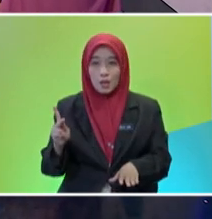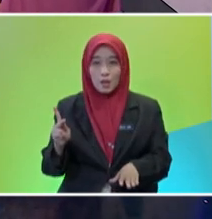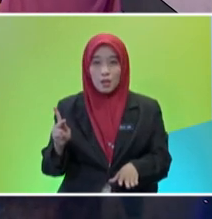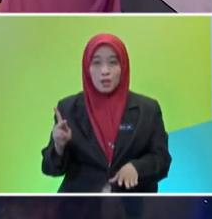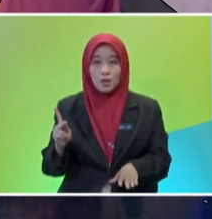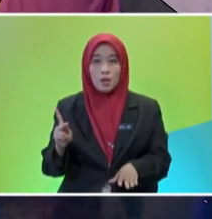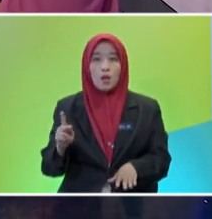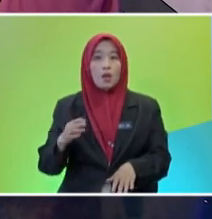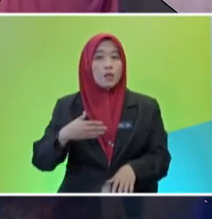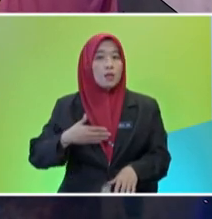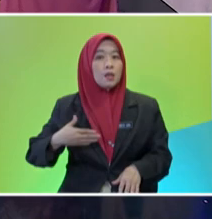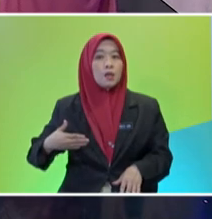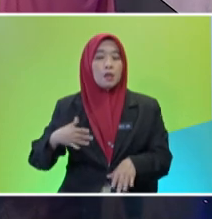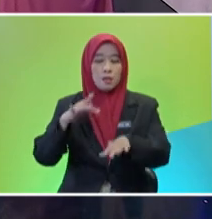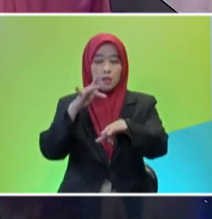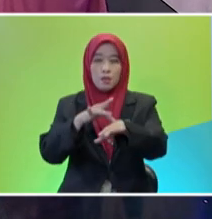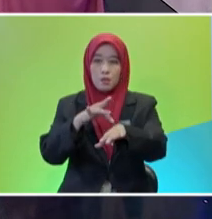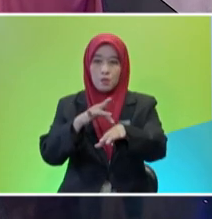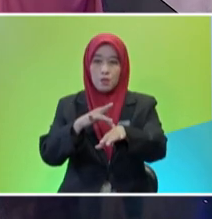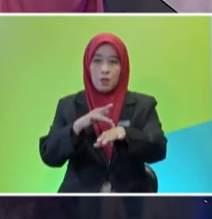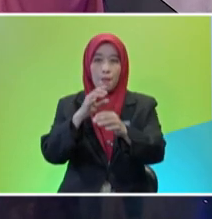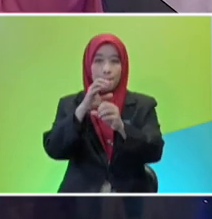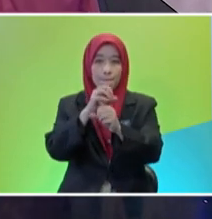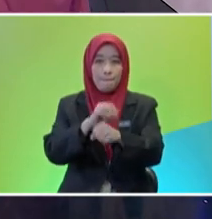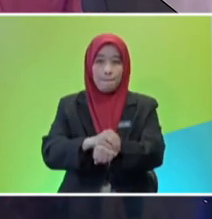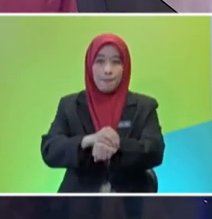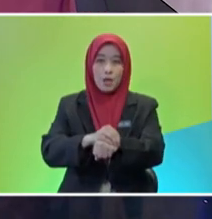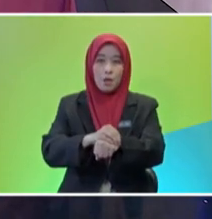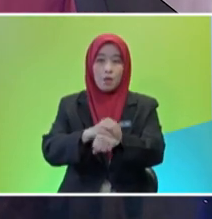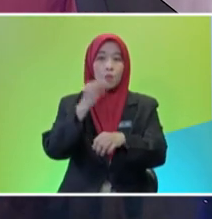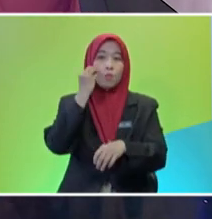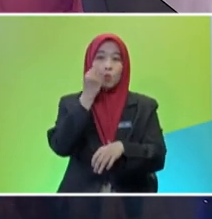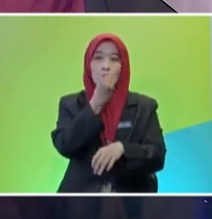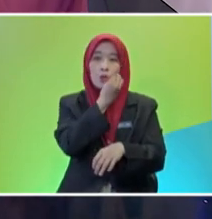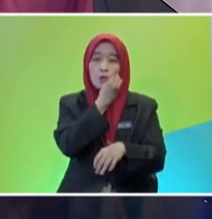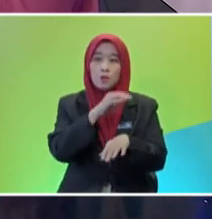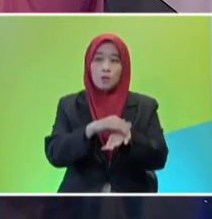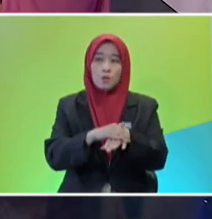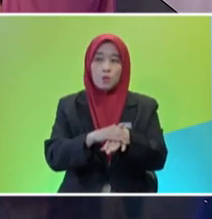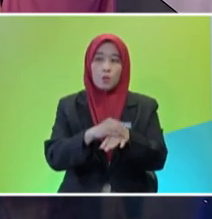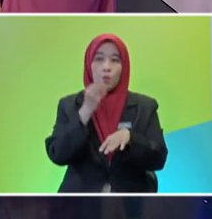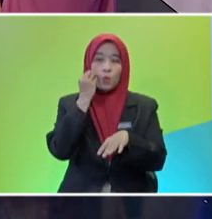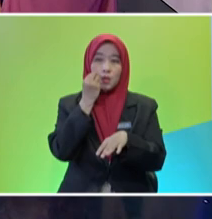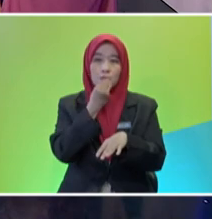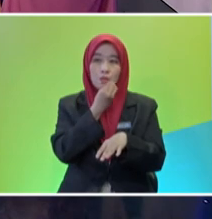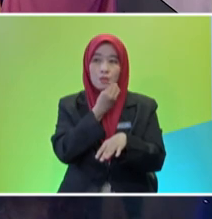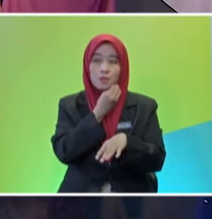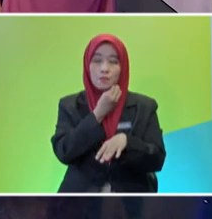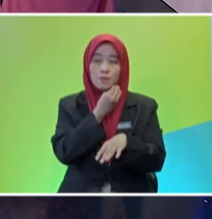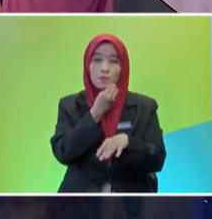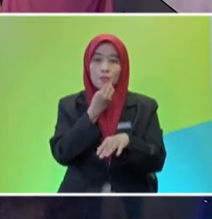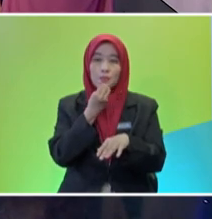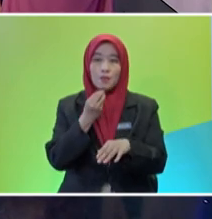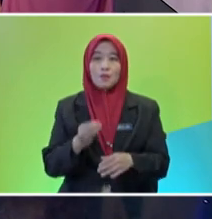Sentuhan. Betul. Betul. Dia pegang bunga tu. Kalau sentuhan yang satu? Sentuhan kita gunakan